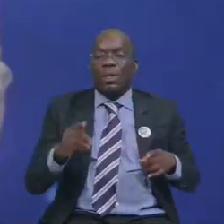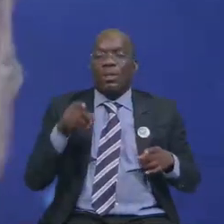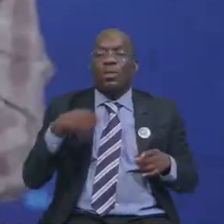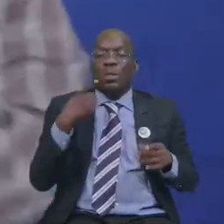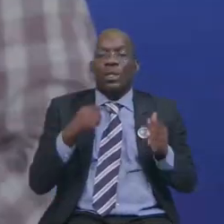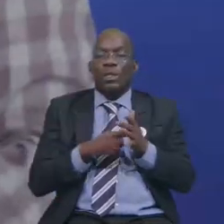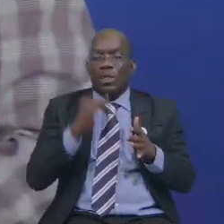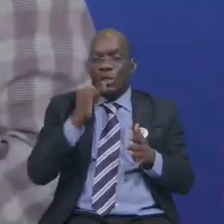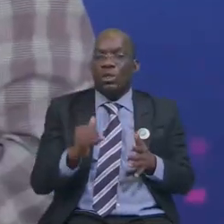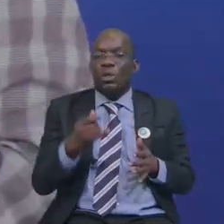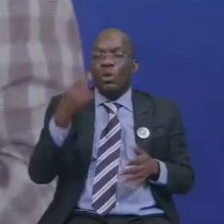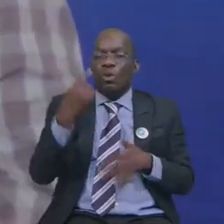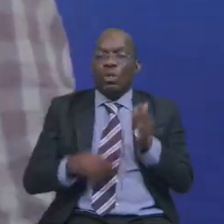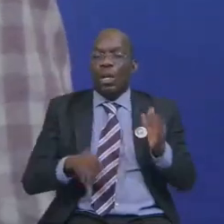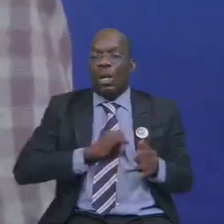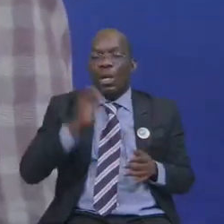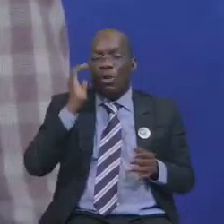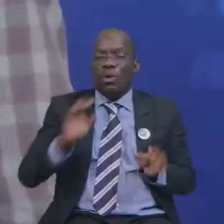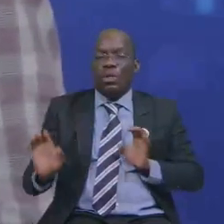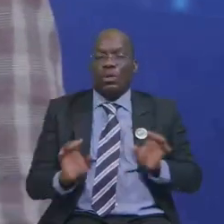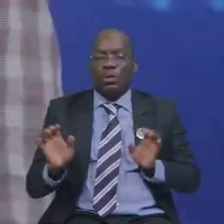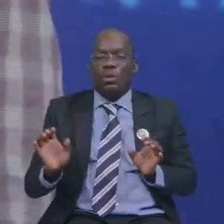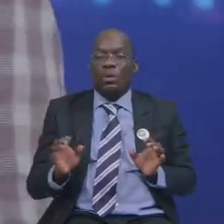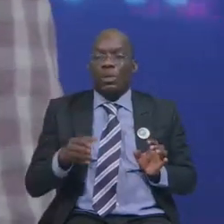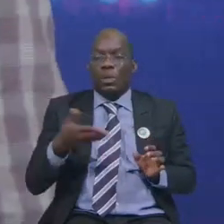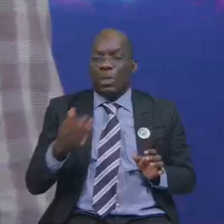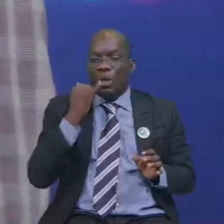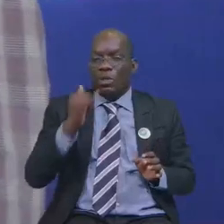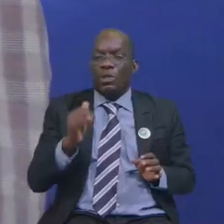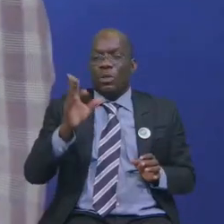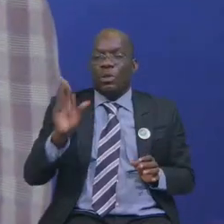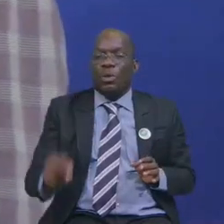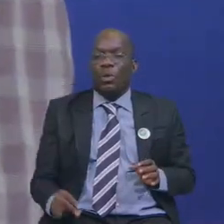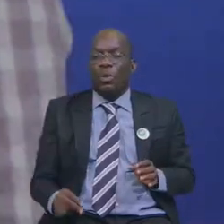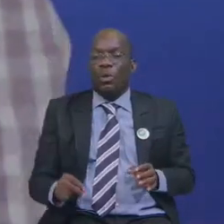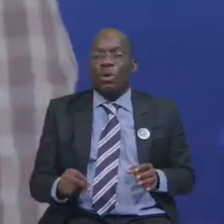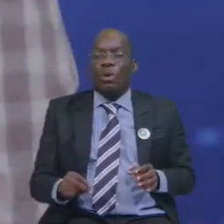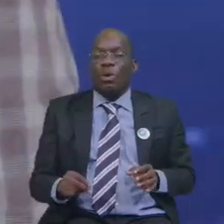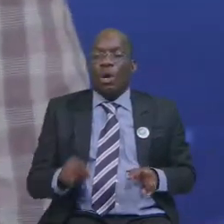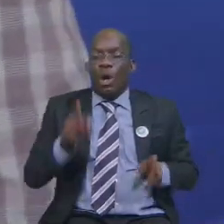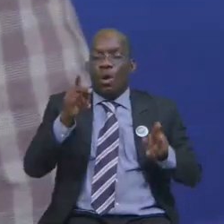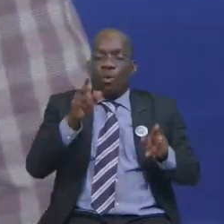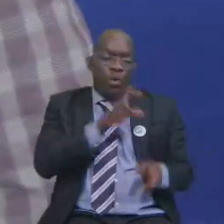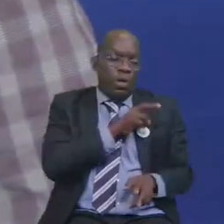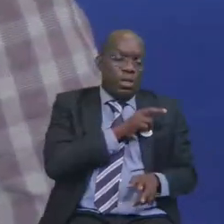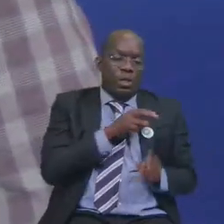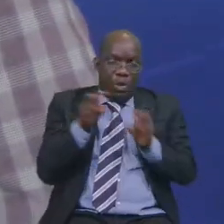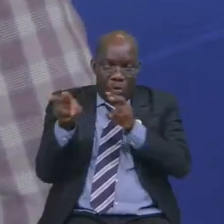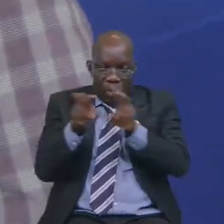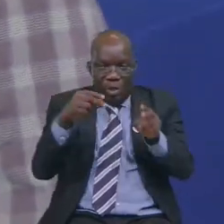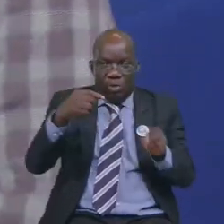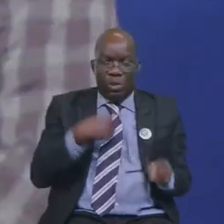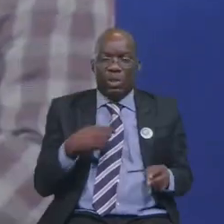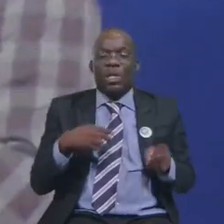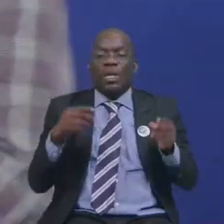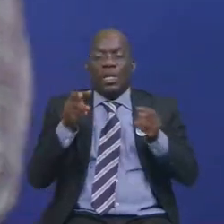faire il y a aucun policier qui me suit qui m'oblige pour rester assis